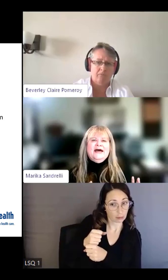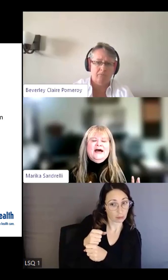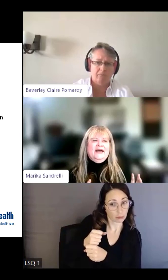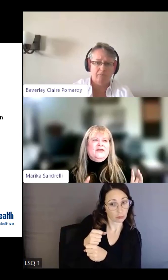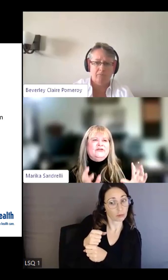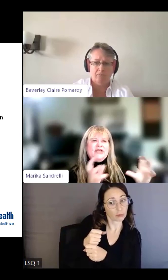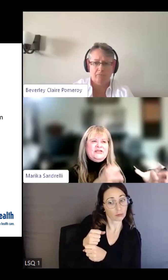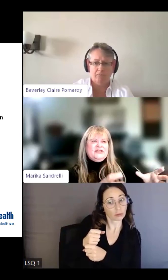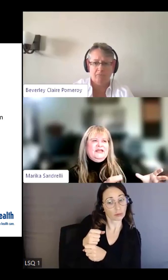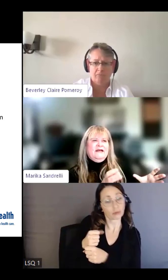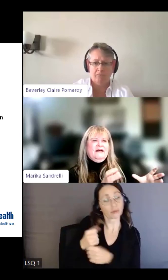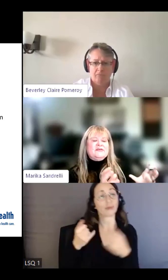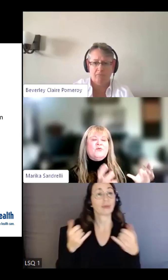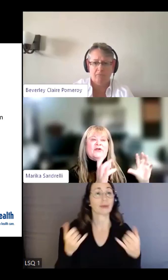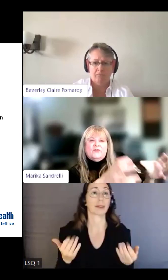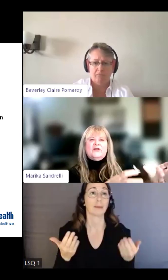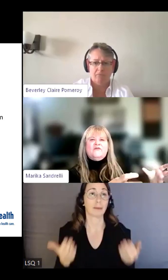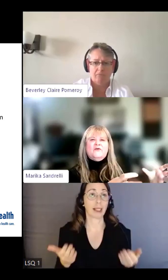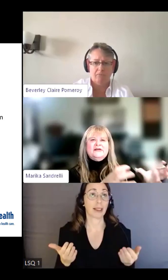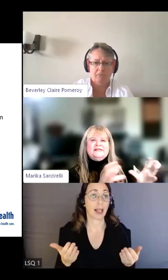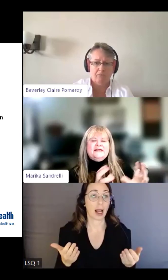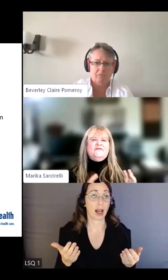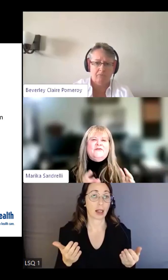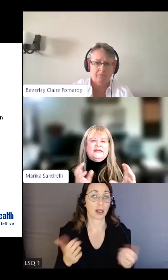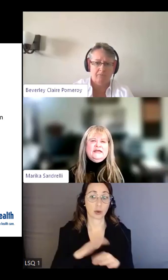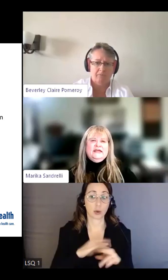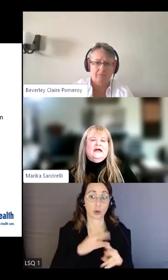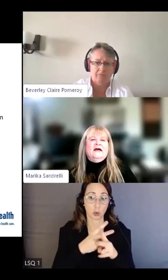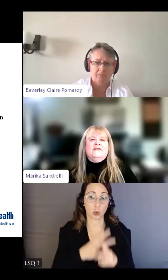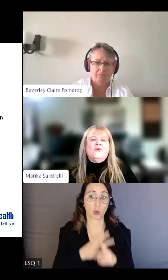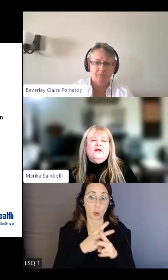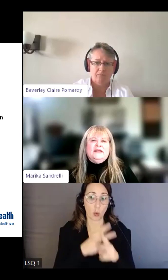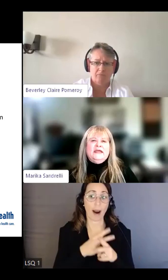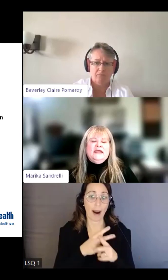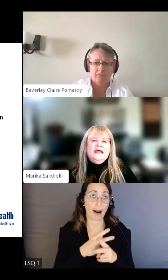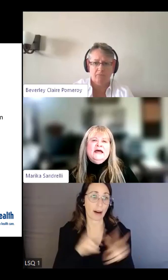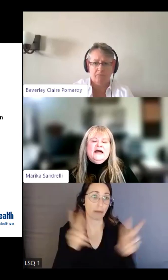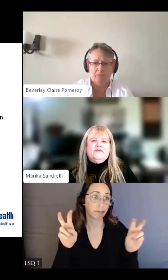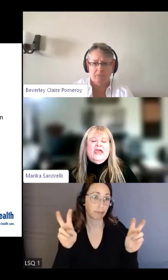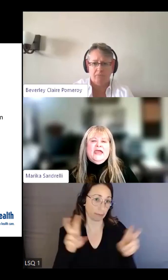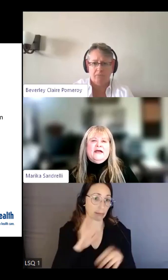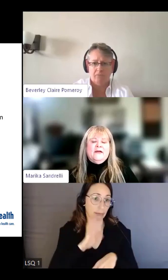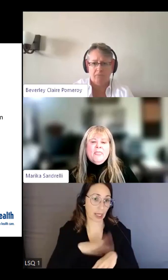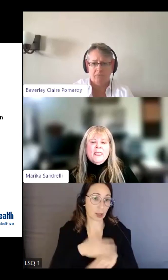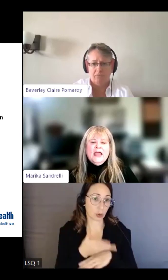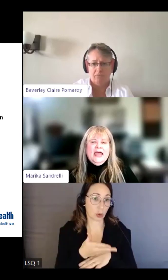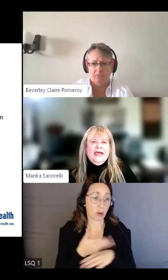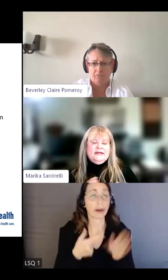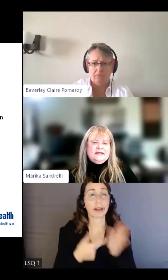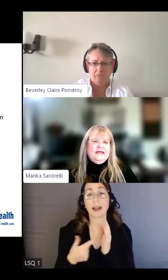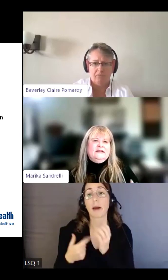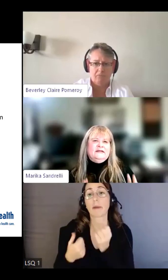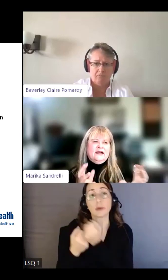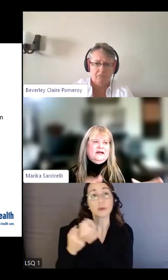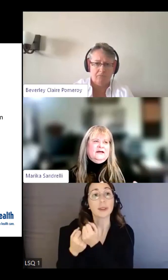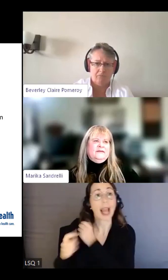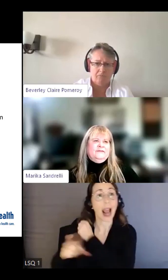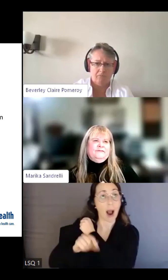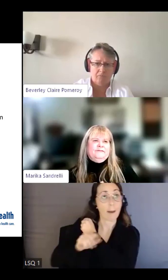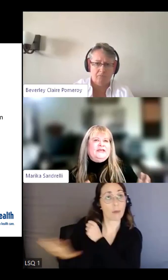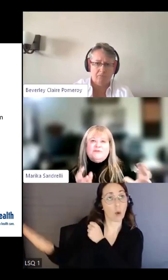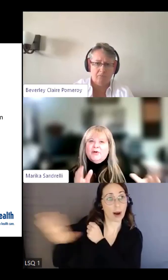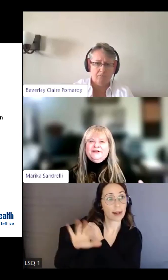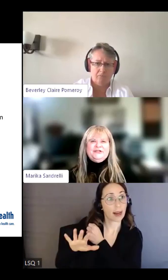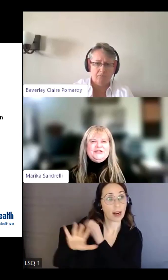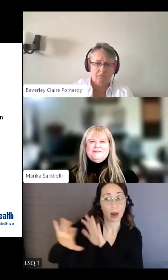comment le soutien des employés peut affecter la qualité des soins offerts